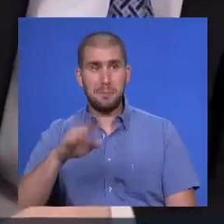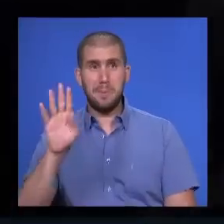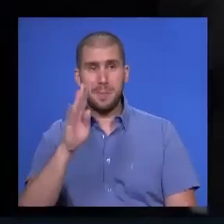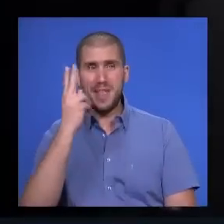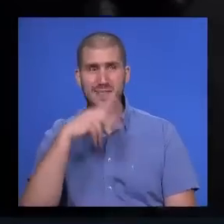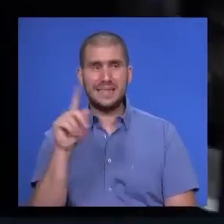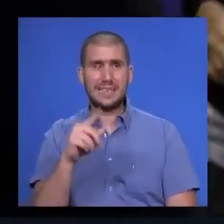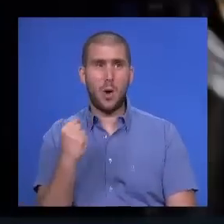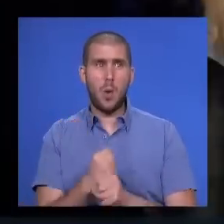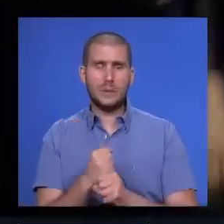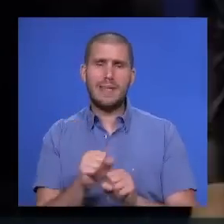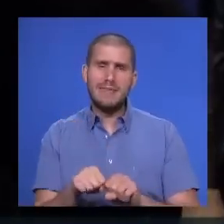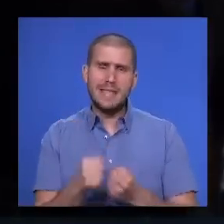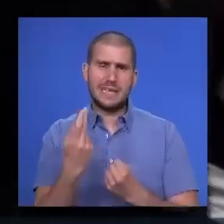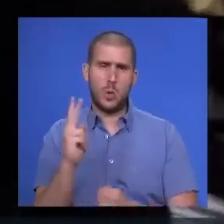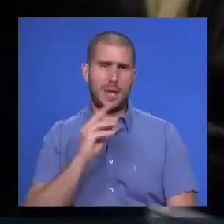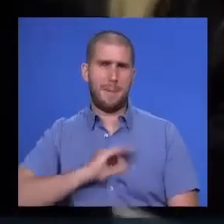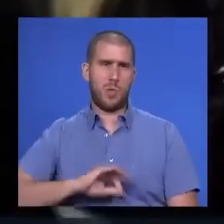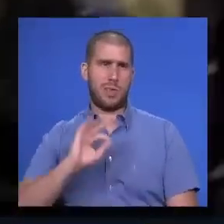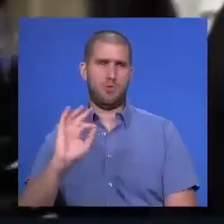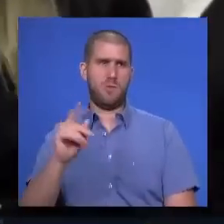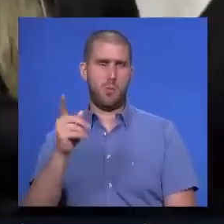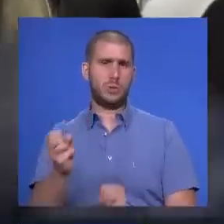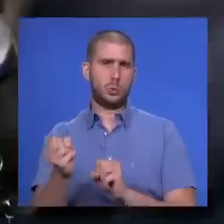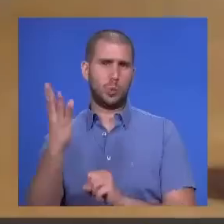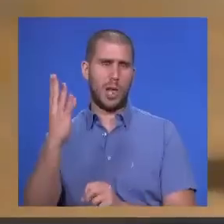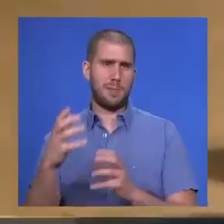הבין שזרקה עושה יותר נזק מתועלת, והוא סולק